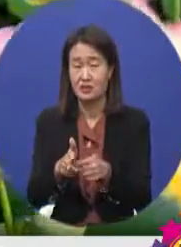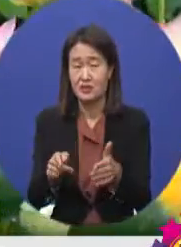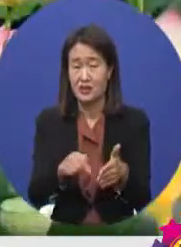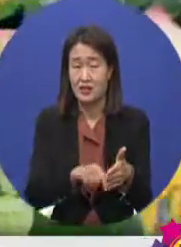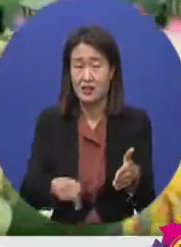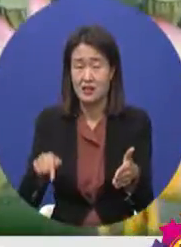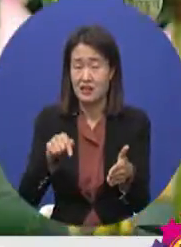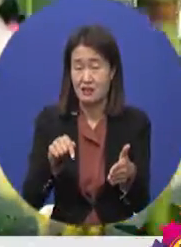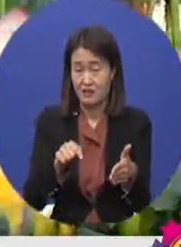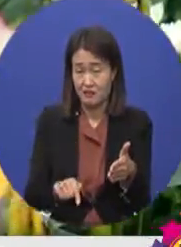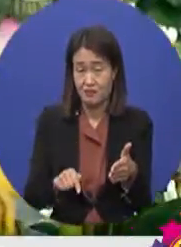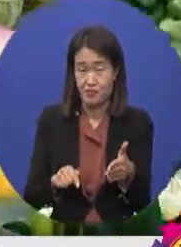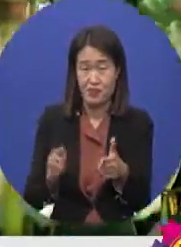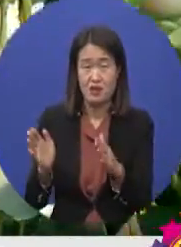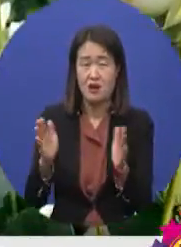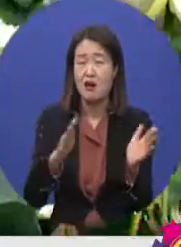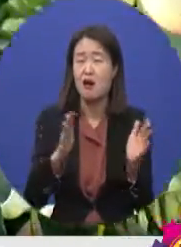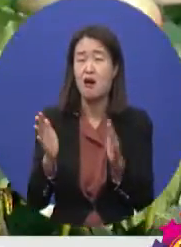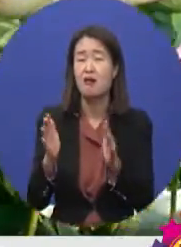남행열차에